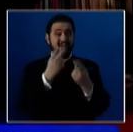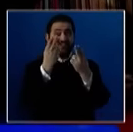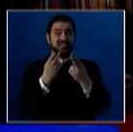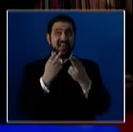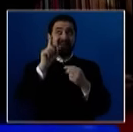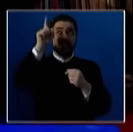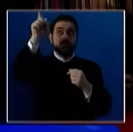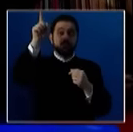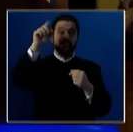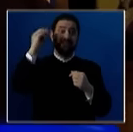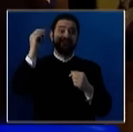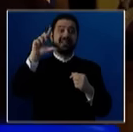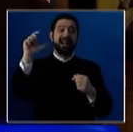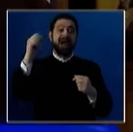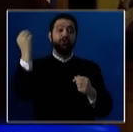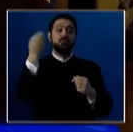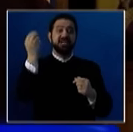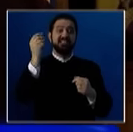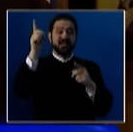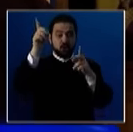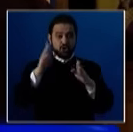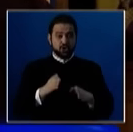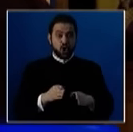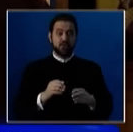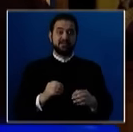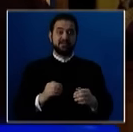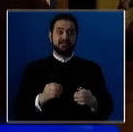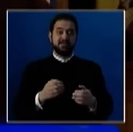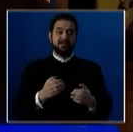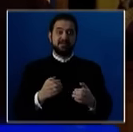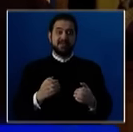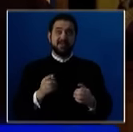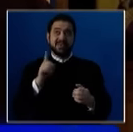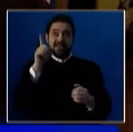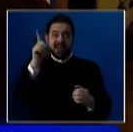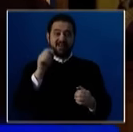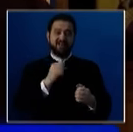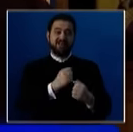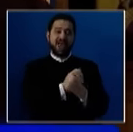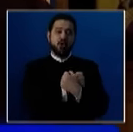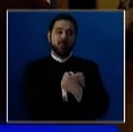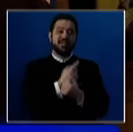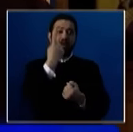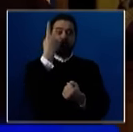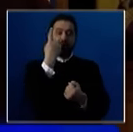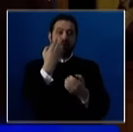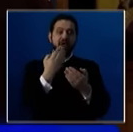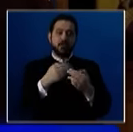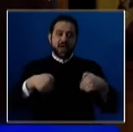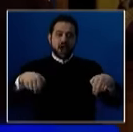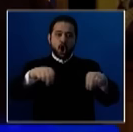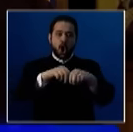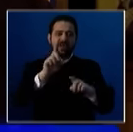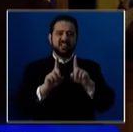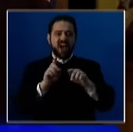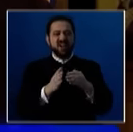vine de sus în jos. Cum zice Sfântul Ioan Evanghelistul, desăvârșirea în aceasta constă că El ne-a iubit mai întâi pe noi. Dacă